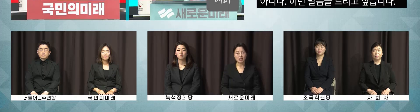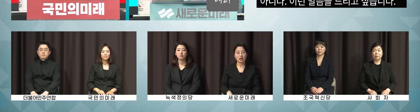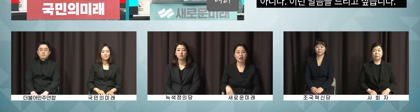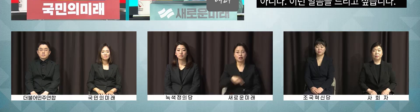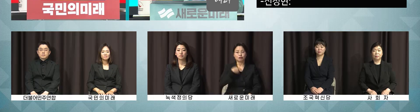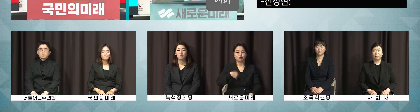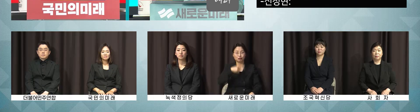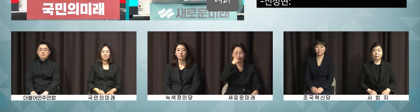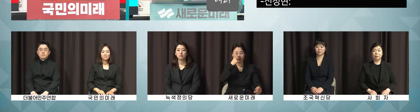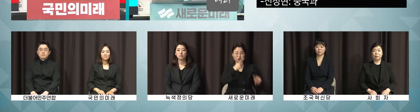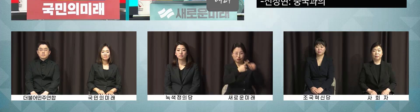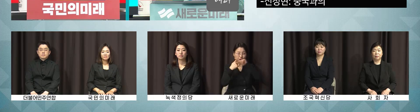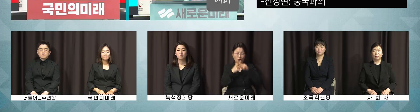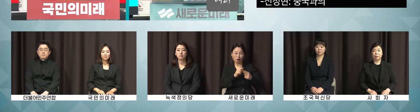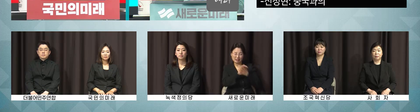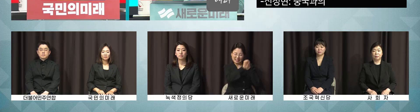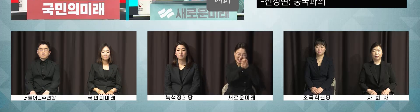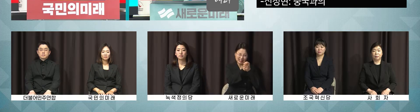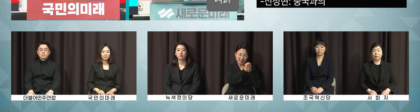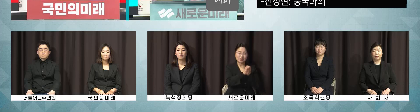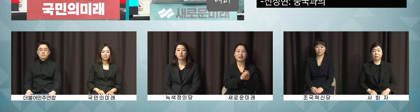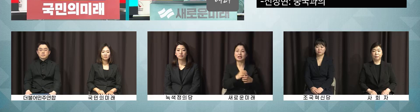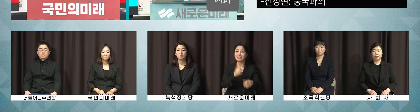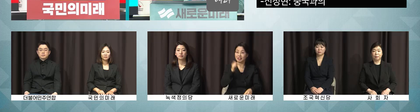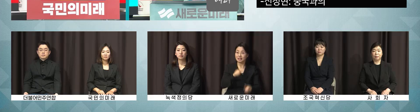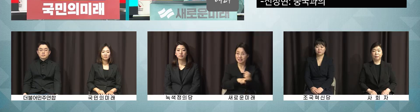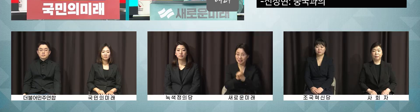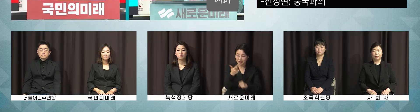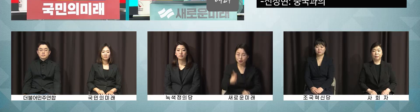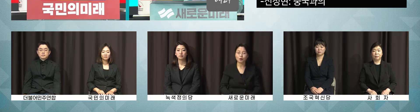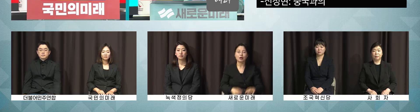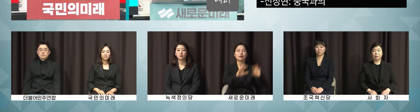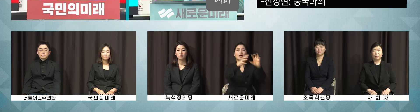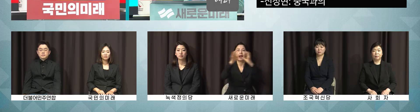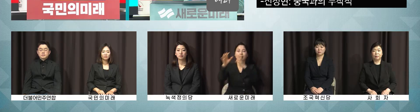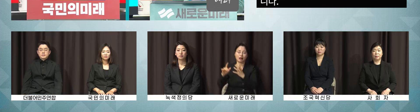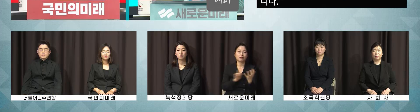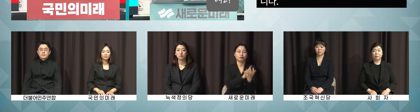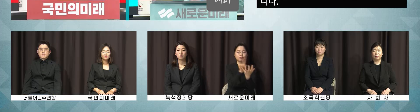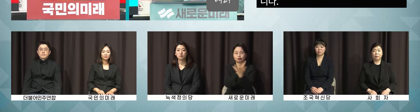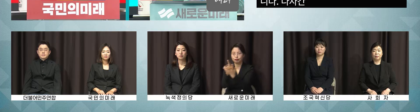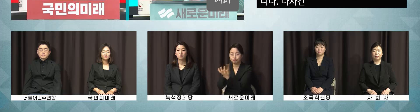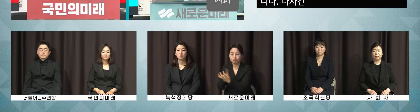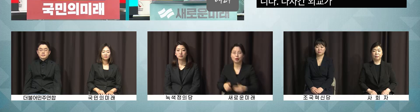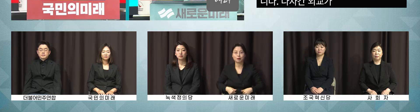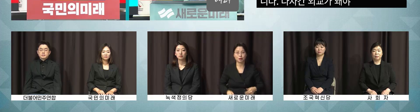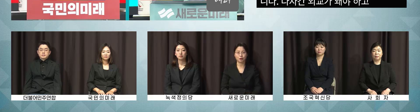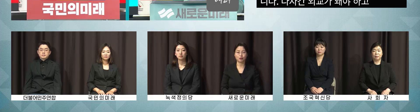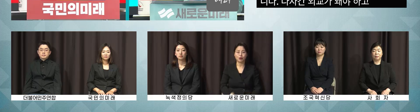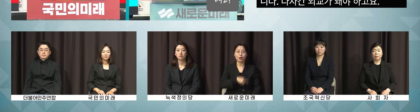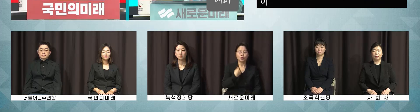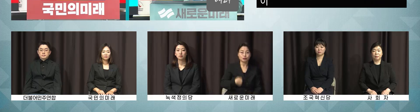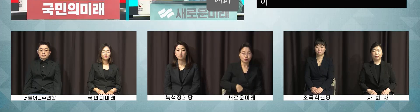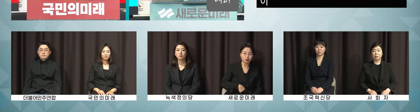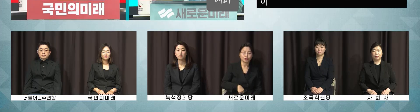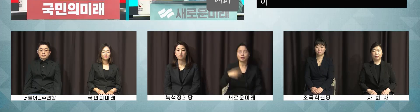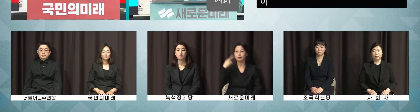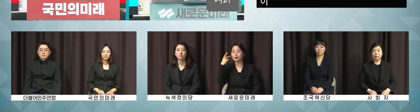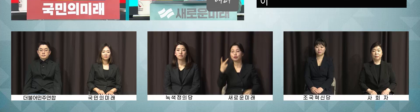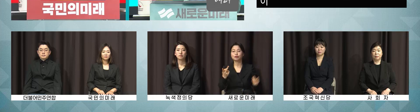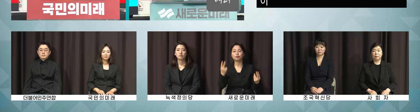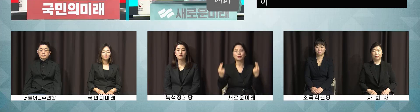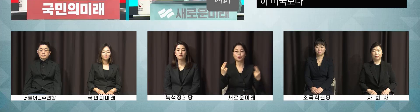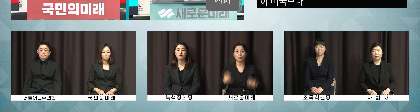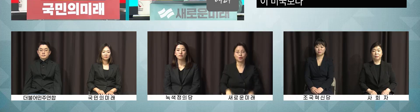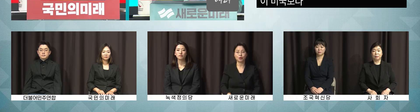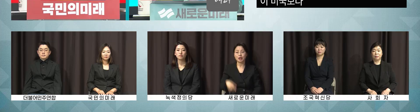무작정인 밀착이 아닙니다. 우리의 정부의 전략은 다자간 외교가 돼야 되고요. 중국이 미국보다 이미 교역력을 앞선 지 한참 됐습니다.